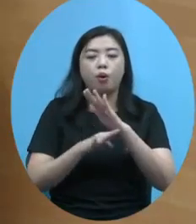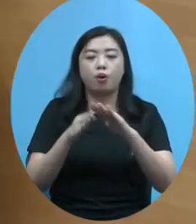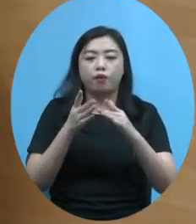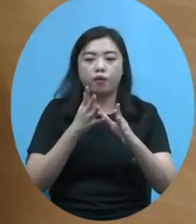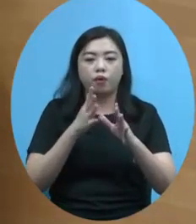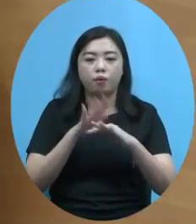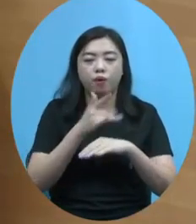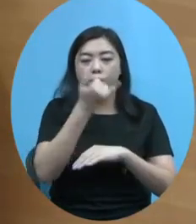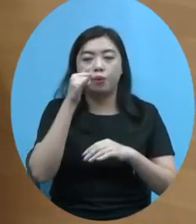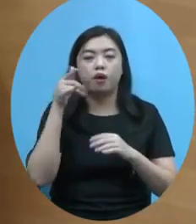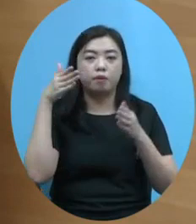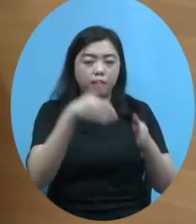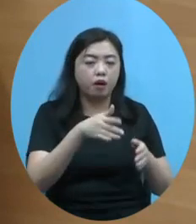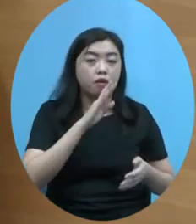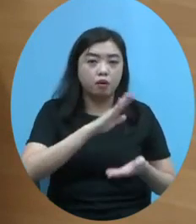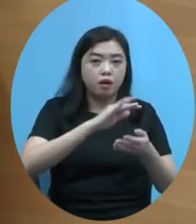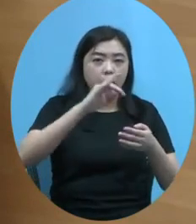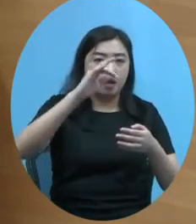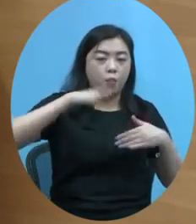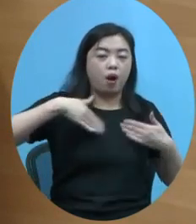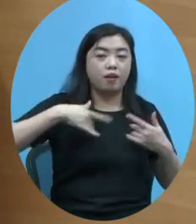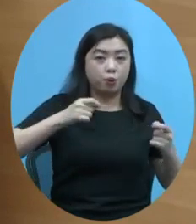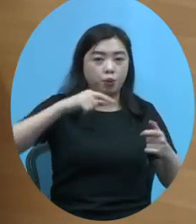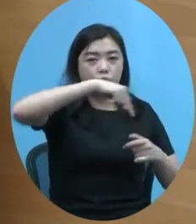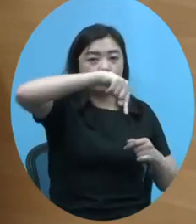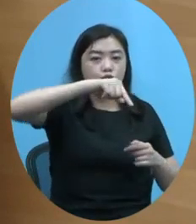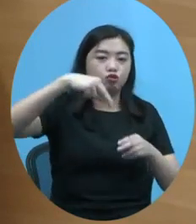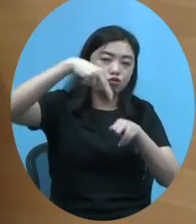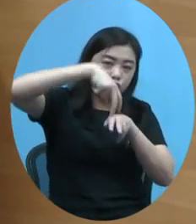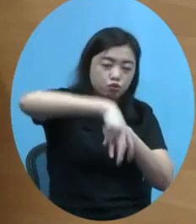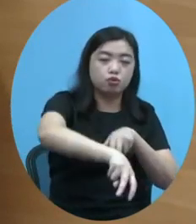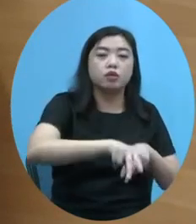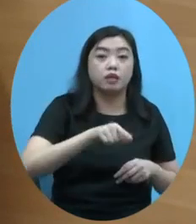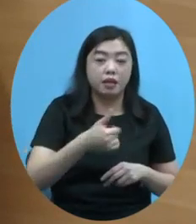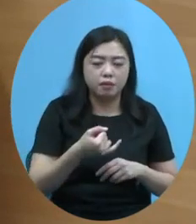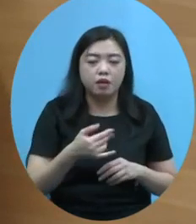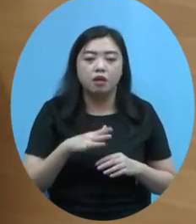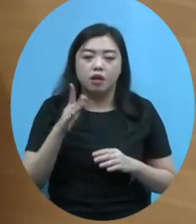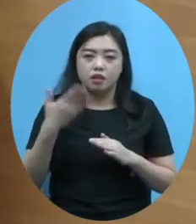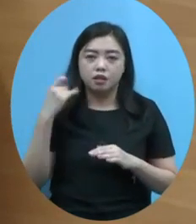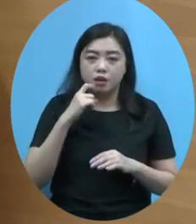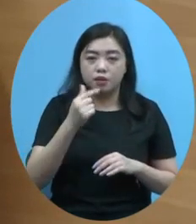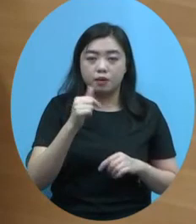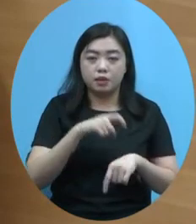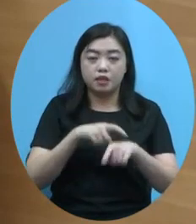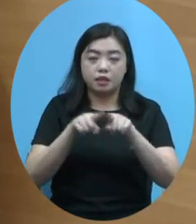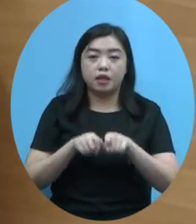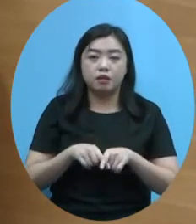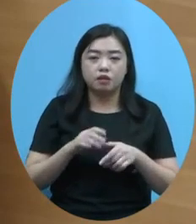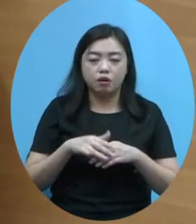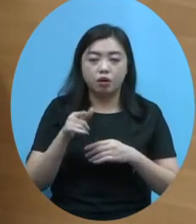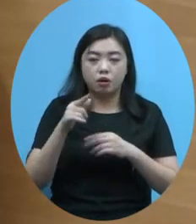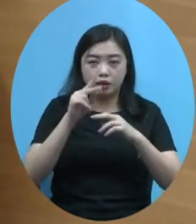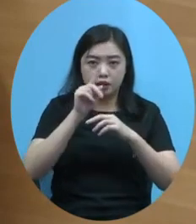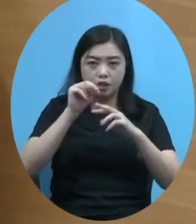咁啊集中喺某啲樓層咧？頭先話嗰啲嗰十宗同時段嘅輸入個案，做緊基因